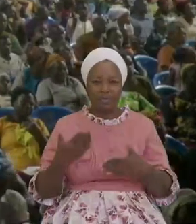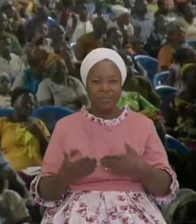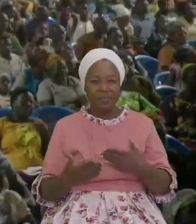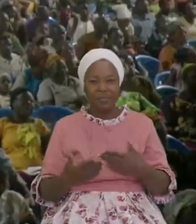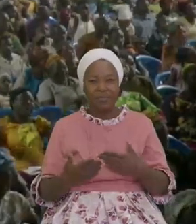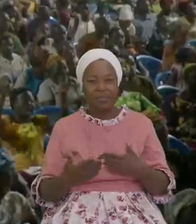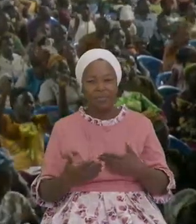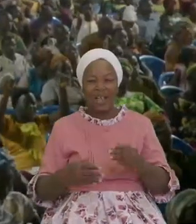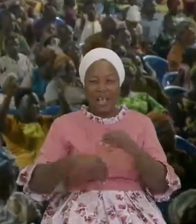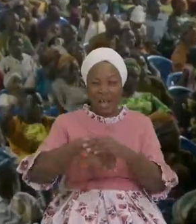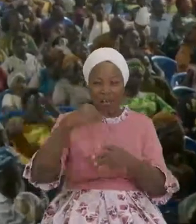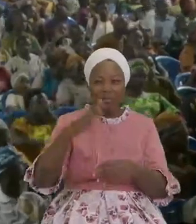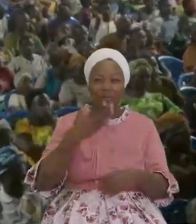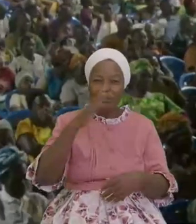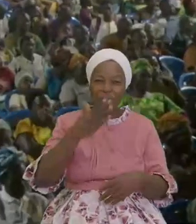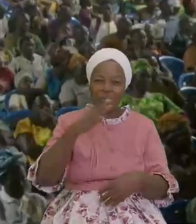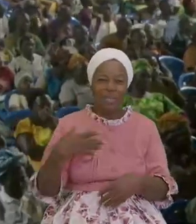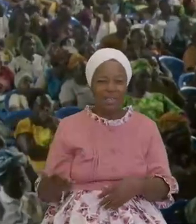Hors de la tristesse pour la joie.